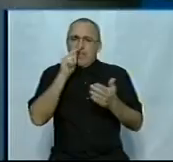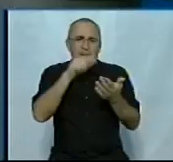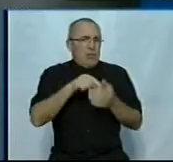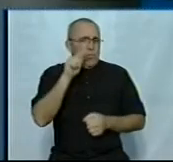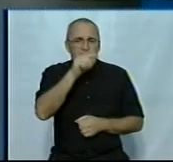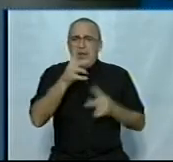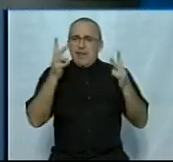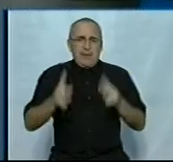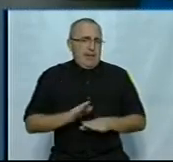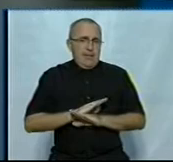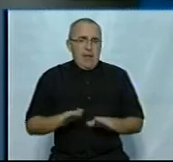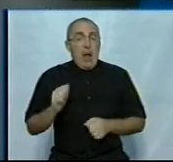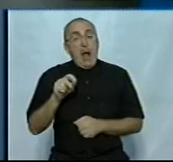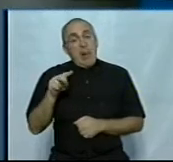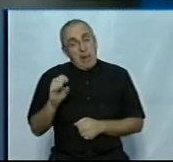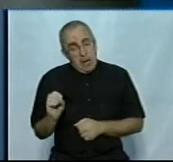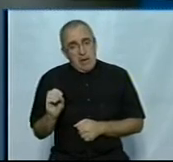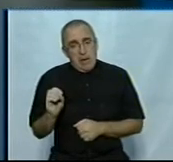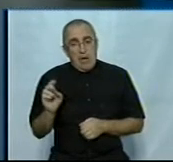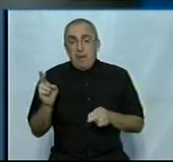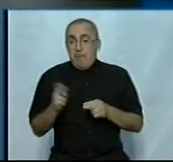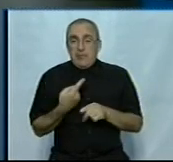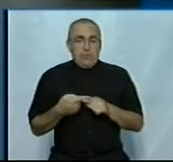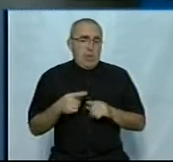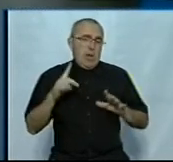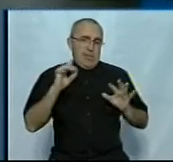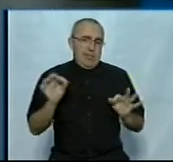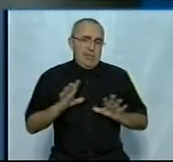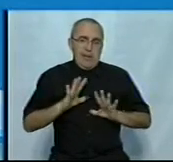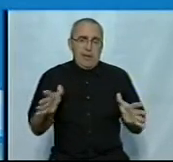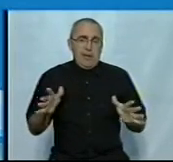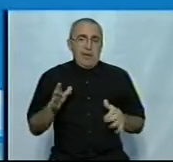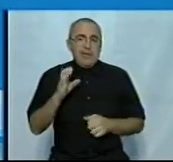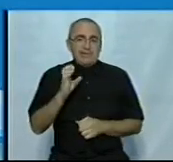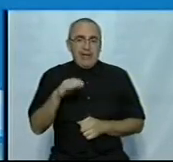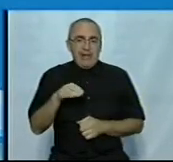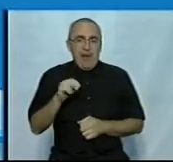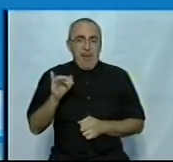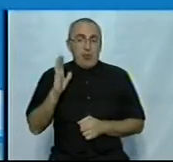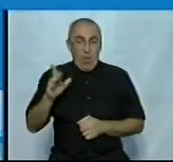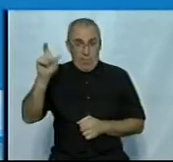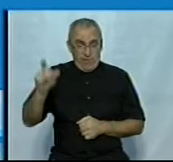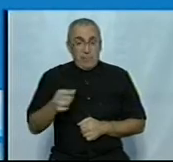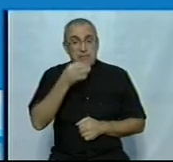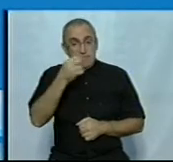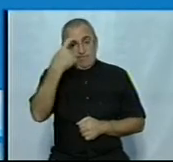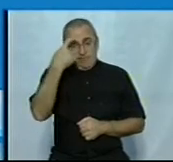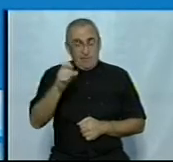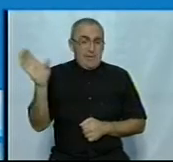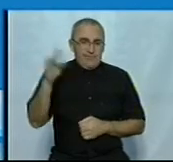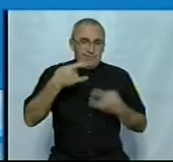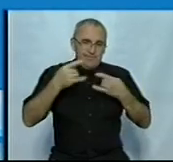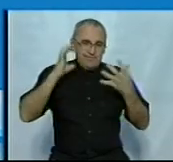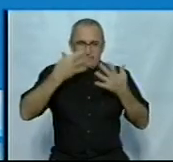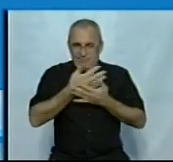туди, не травмуйтеся, але без цього не буває. Слухайте, Степанов сказав ось про що, і про це повідомили всі засоби